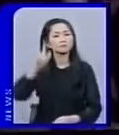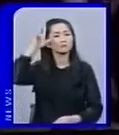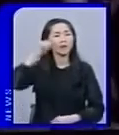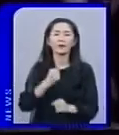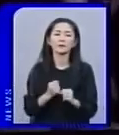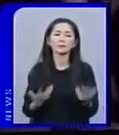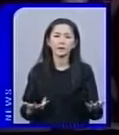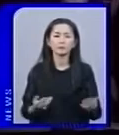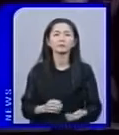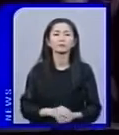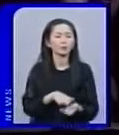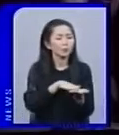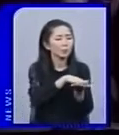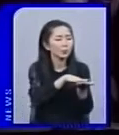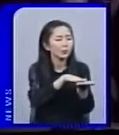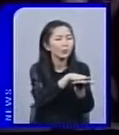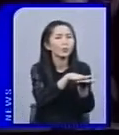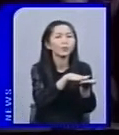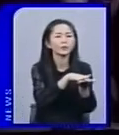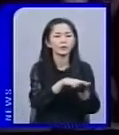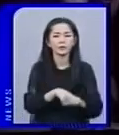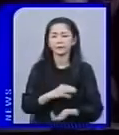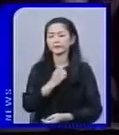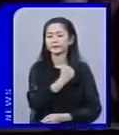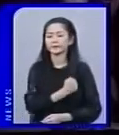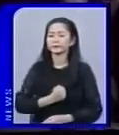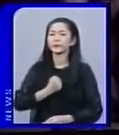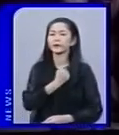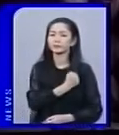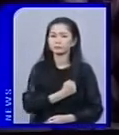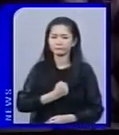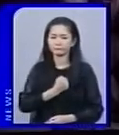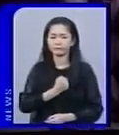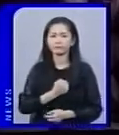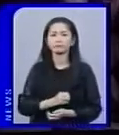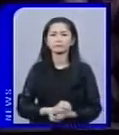ขอโทษ เสียใจ โ